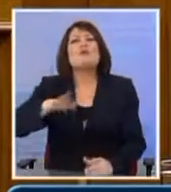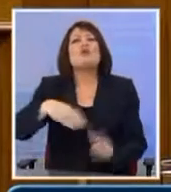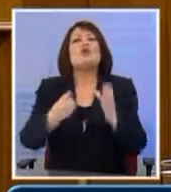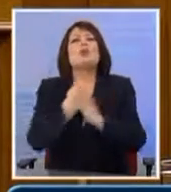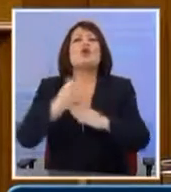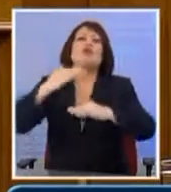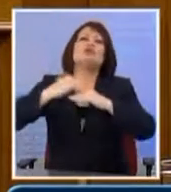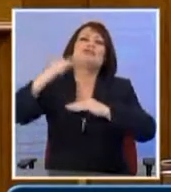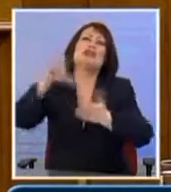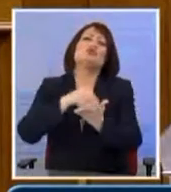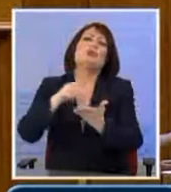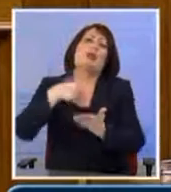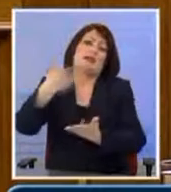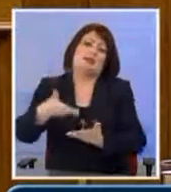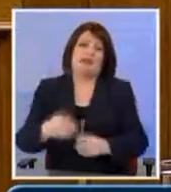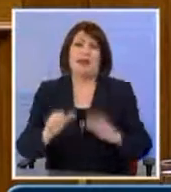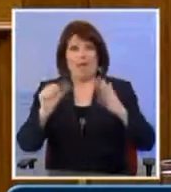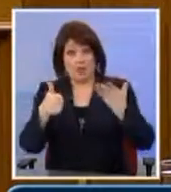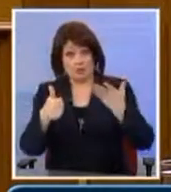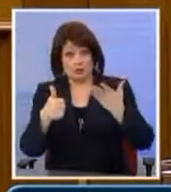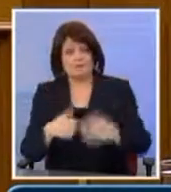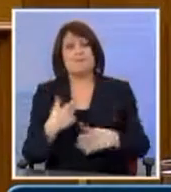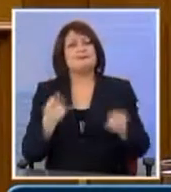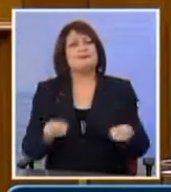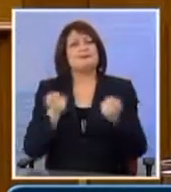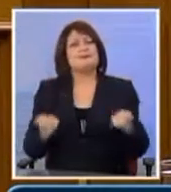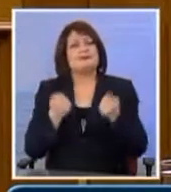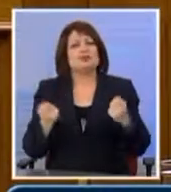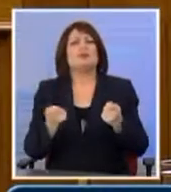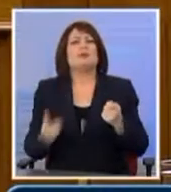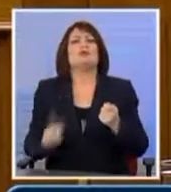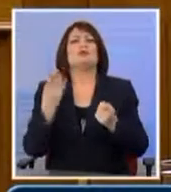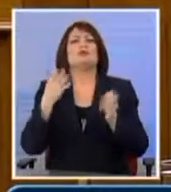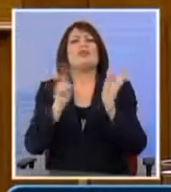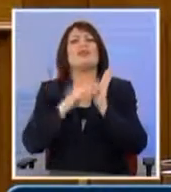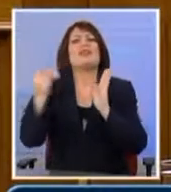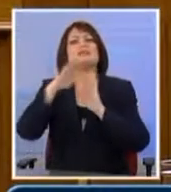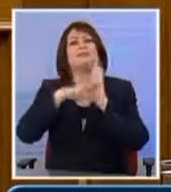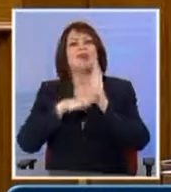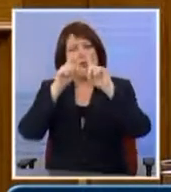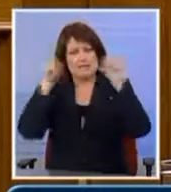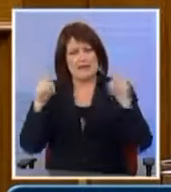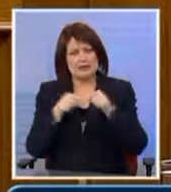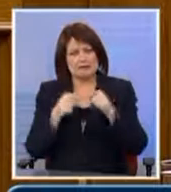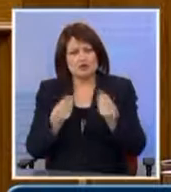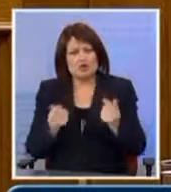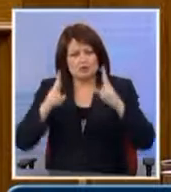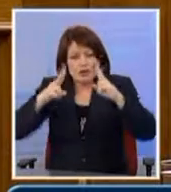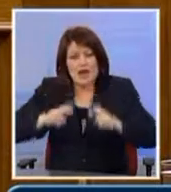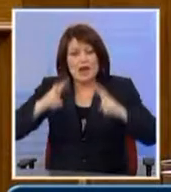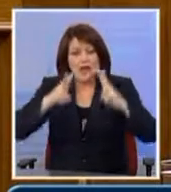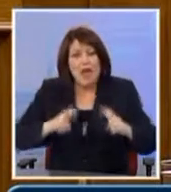ράφι. Έκτον, αξιοποιεί ένα σύγχρονο θεσμικό πλαίσιο ελέγχου των